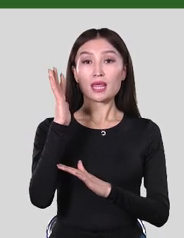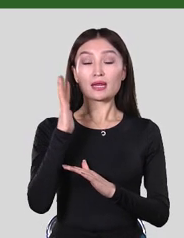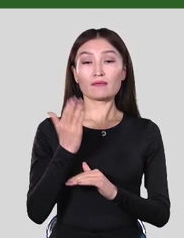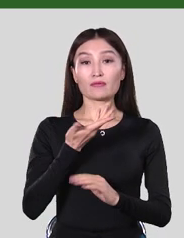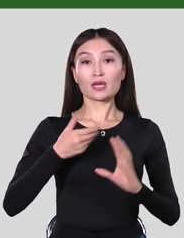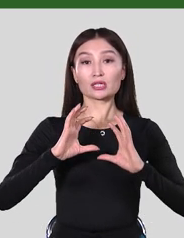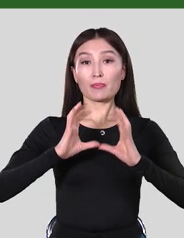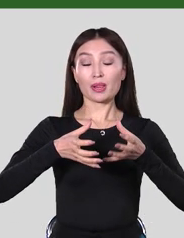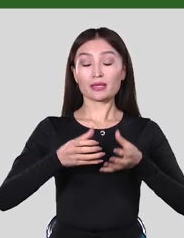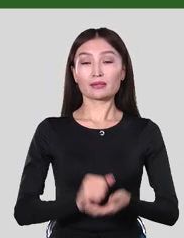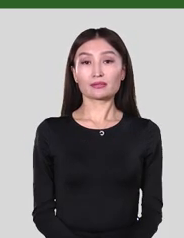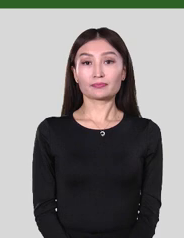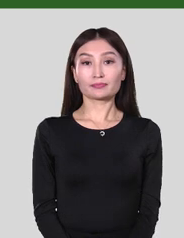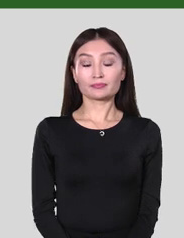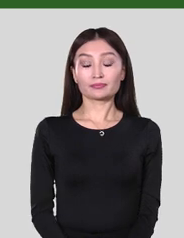нашей планете.